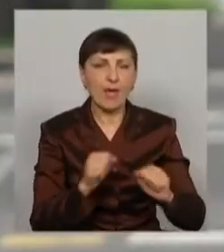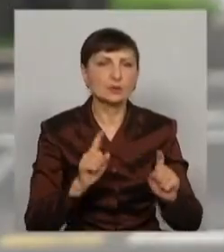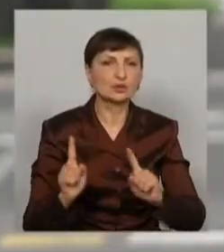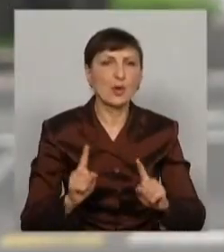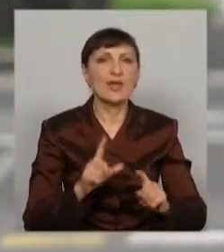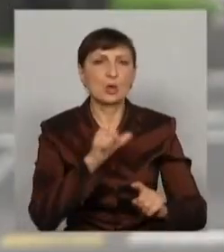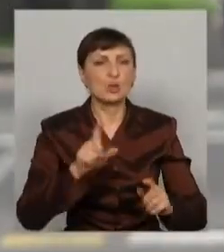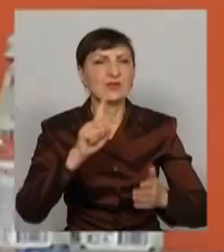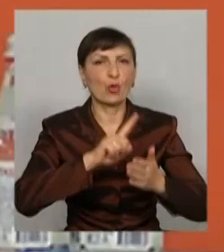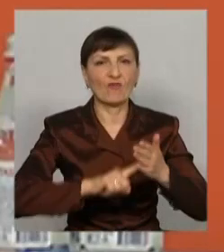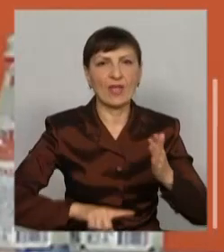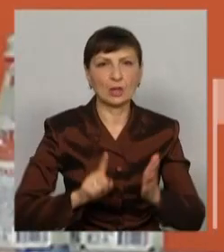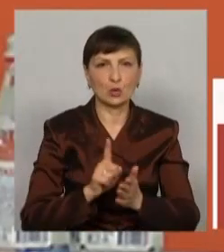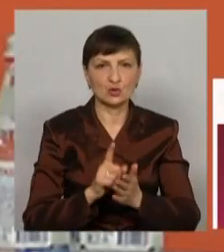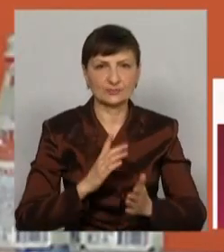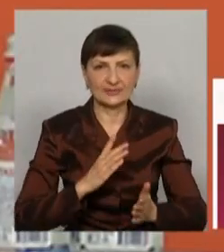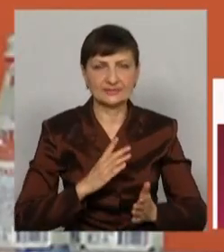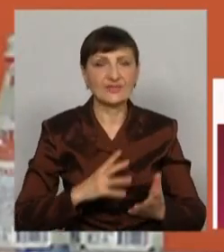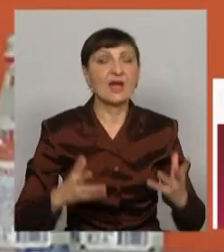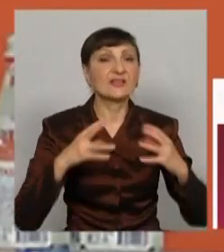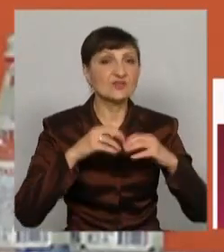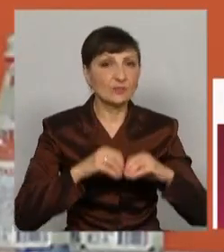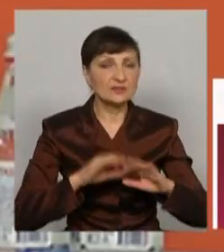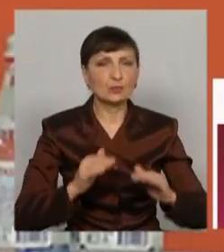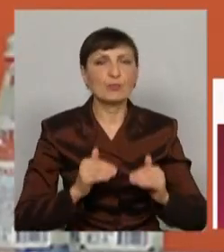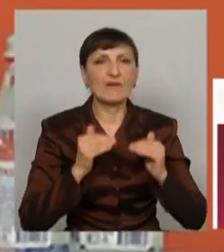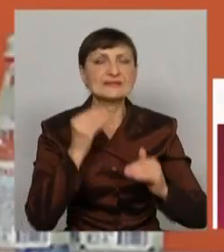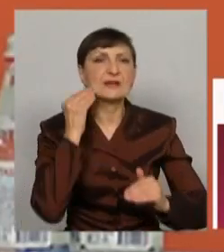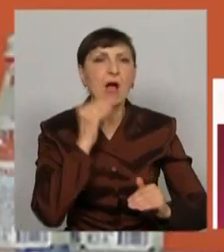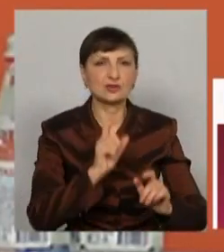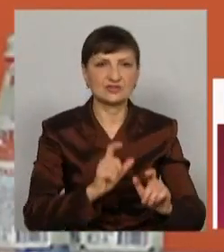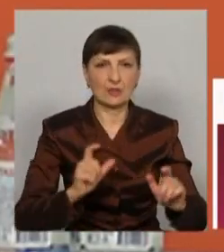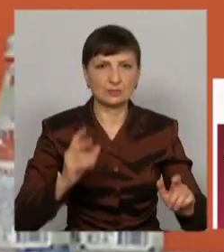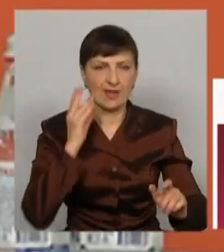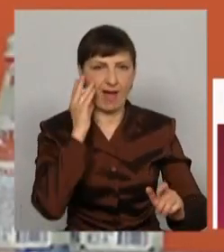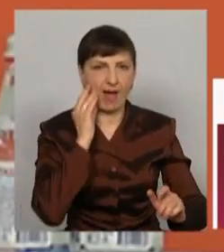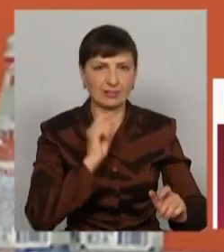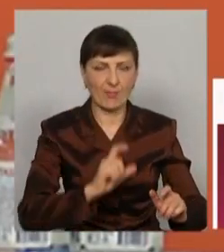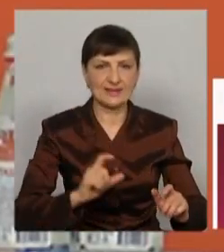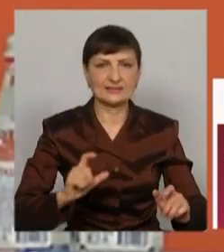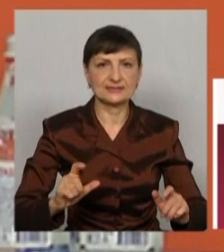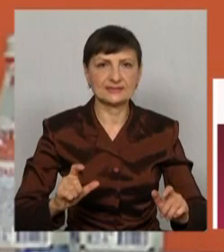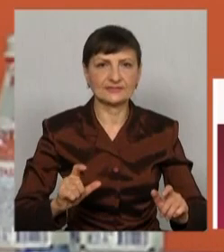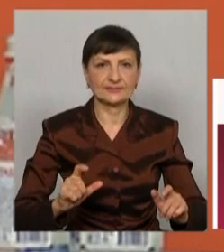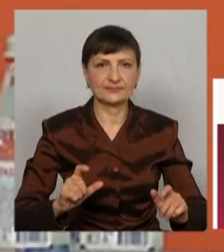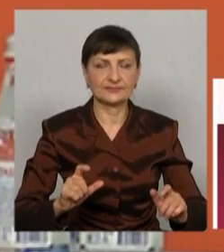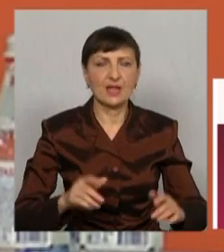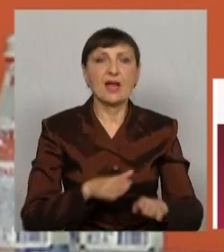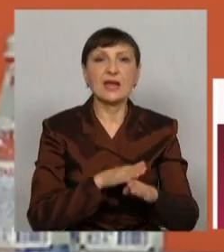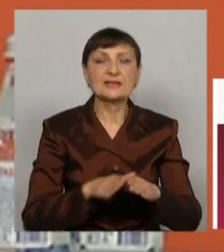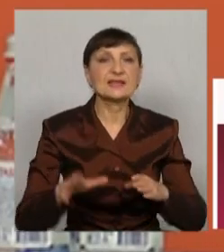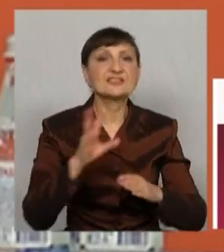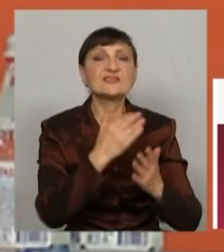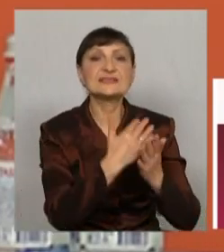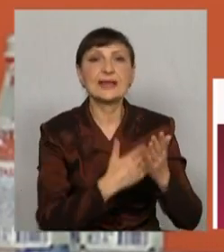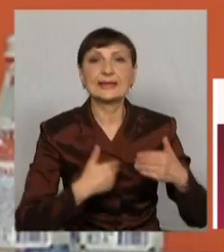доверие жителей. Все это вместе позволит значительно повысить качество жизни наших алматинцев. Эффективная реализация всех